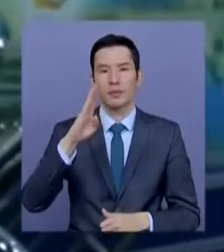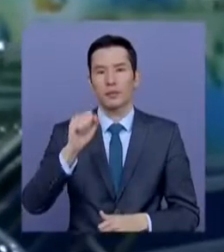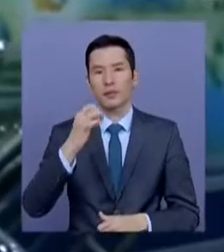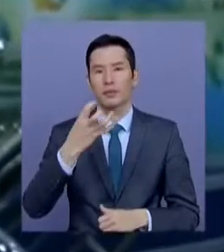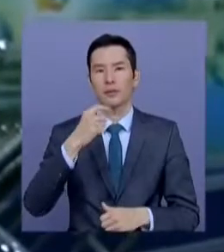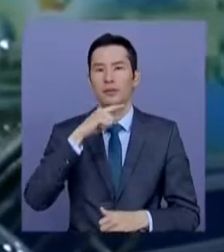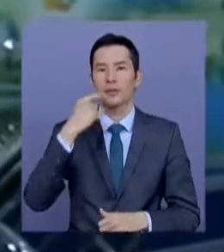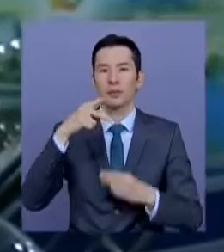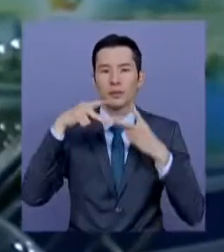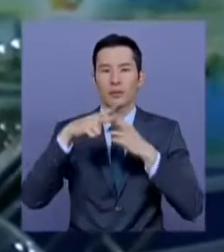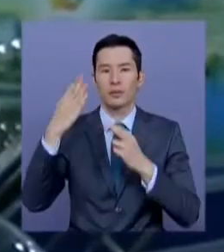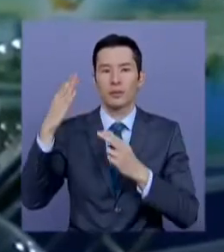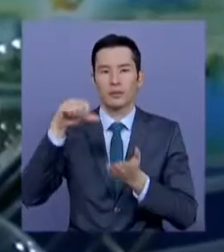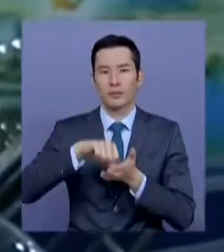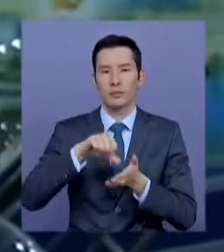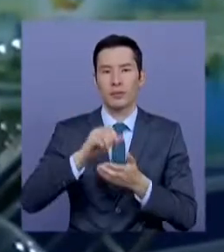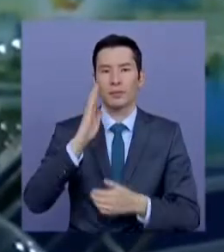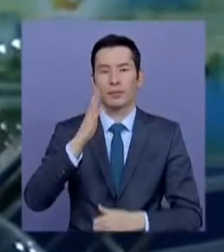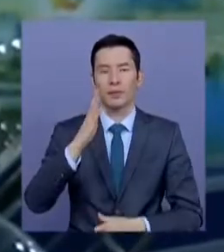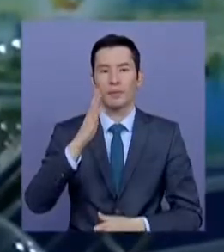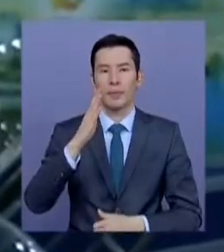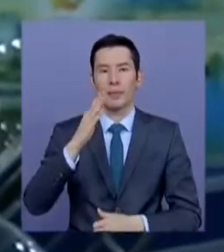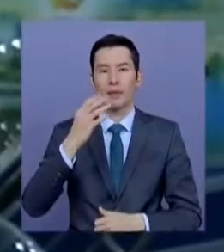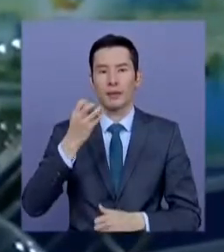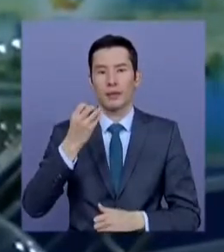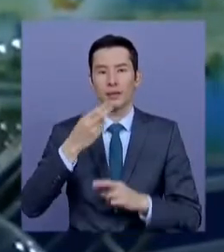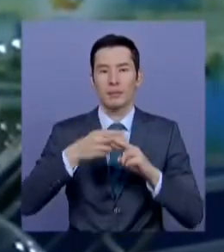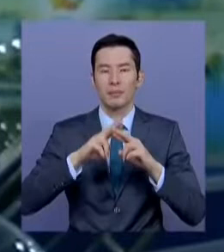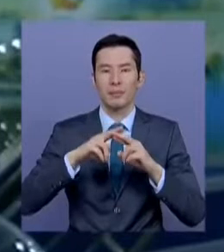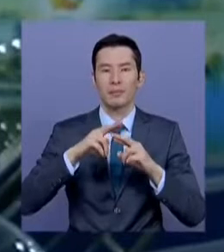және Ресей студенттері де қатысуда. Осы іс-шараны